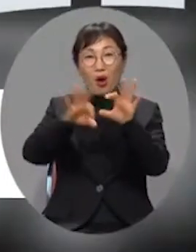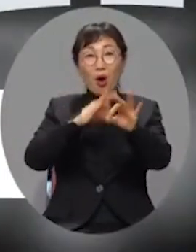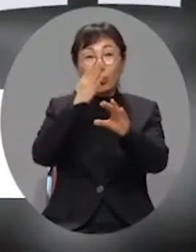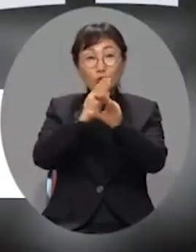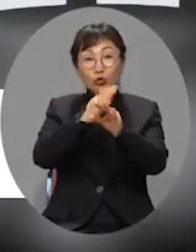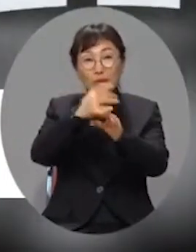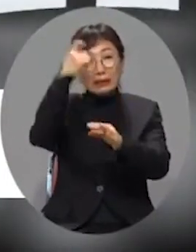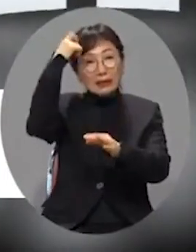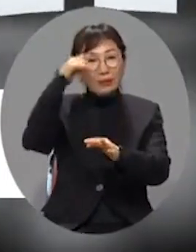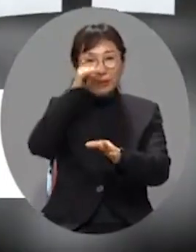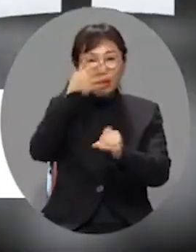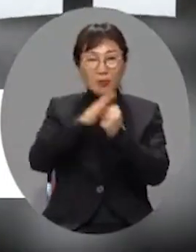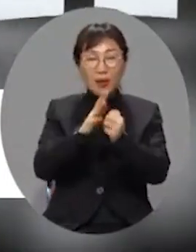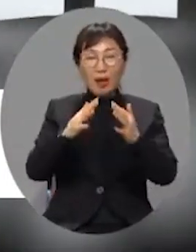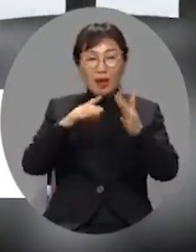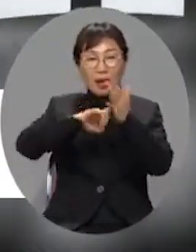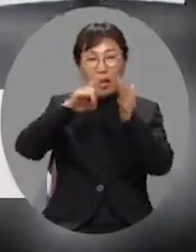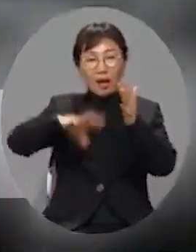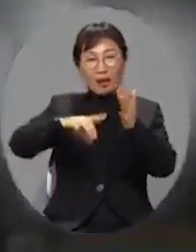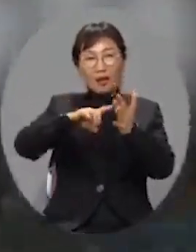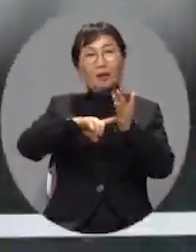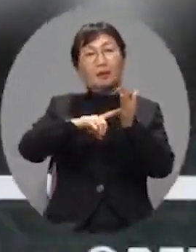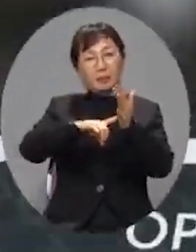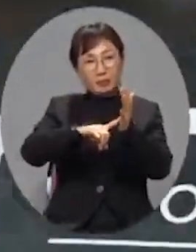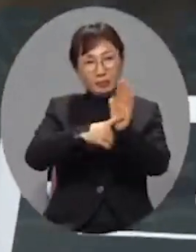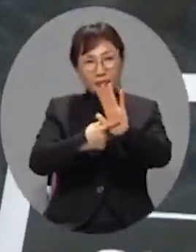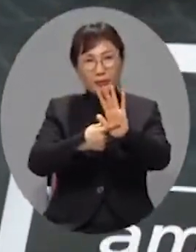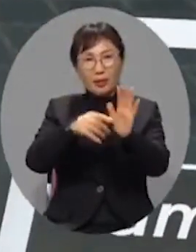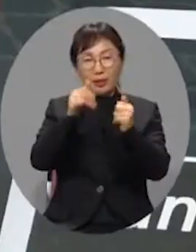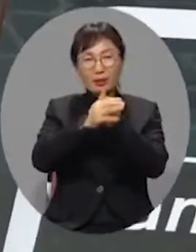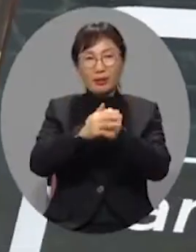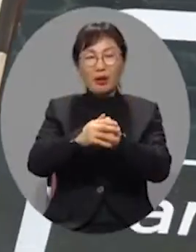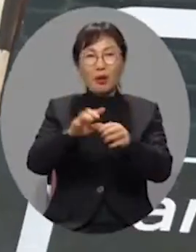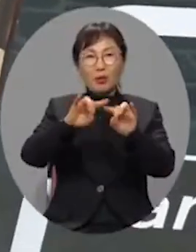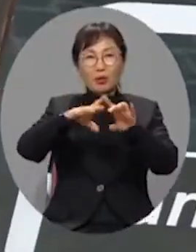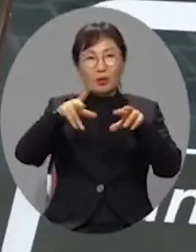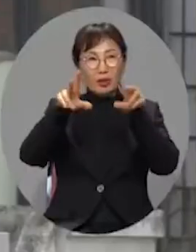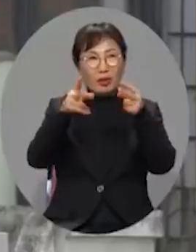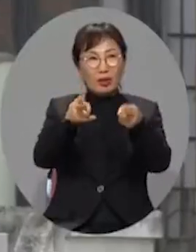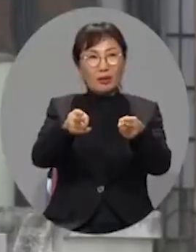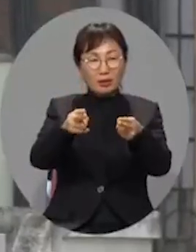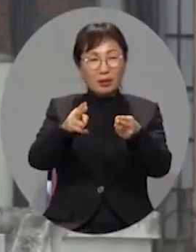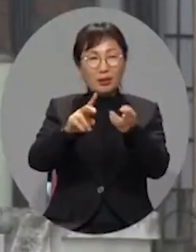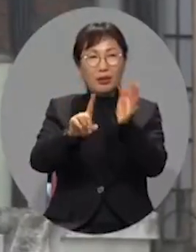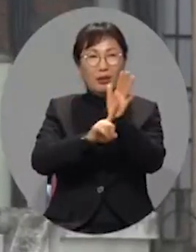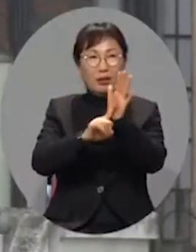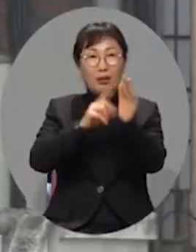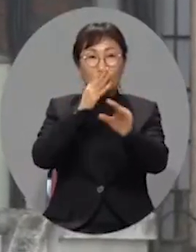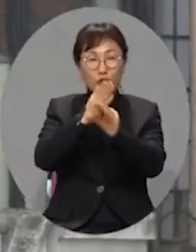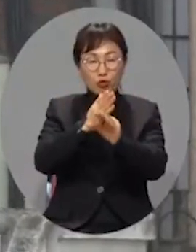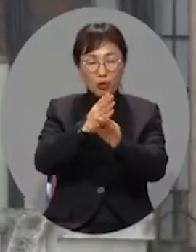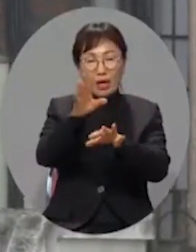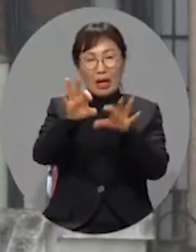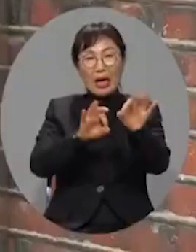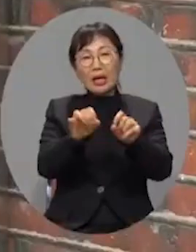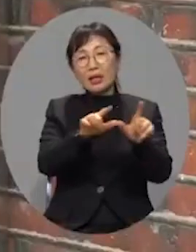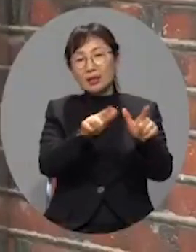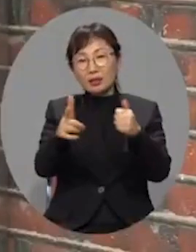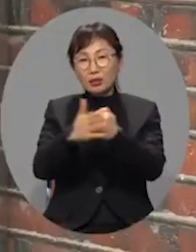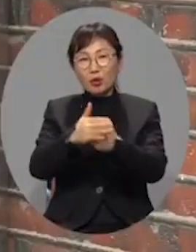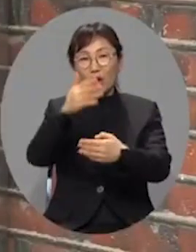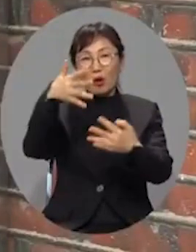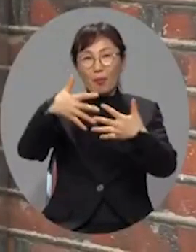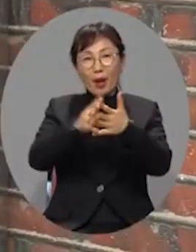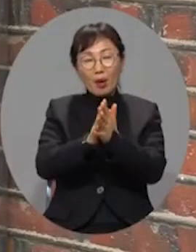같은 건물에도 세금 체납 안내나 단전 예고장이 붙어 있습니다. 근근히 버티고 있는 가게들도